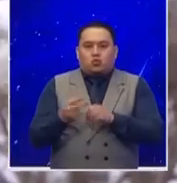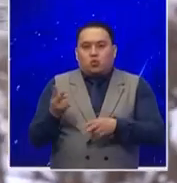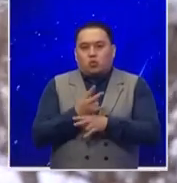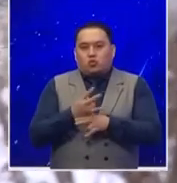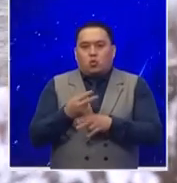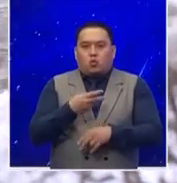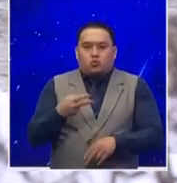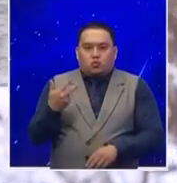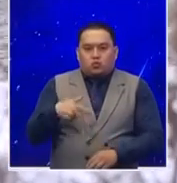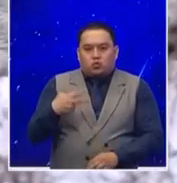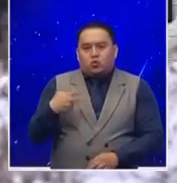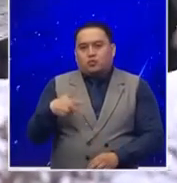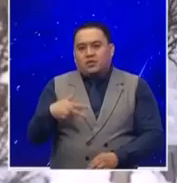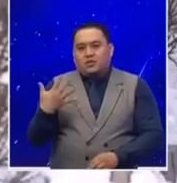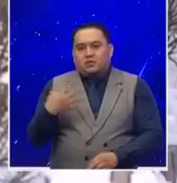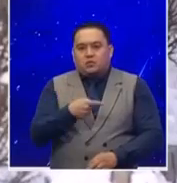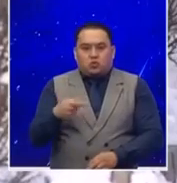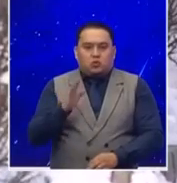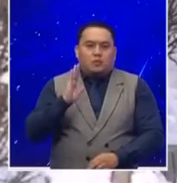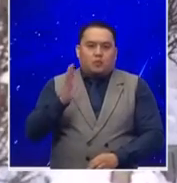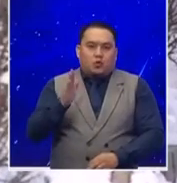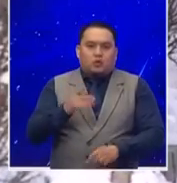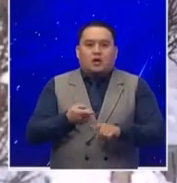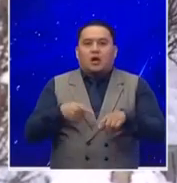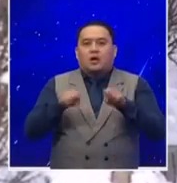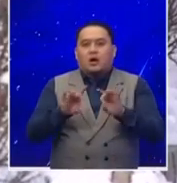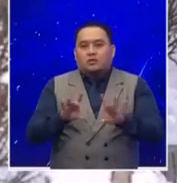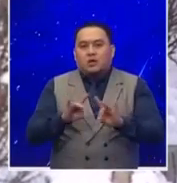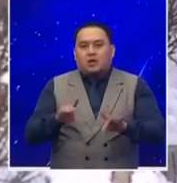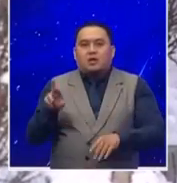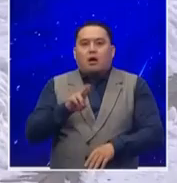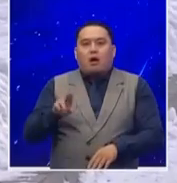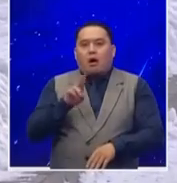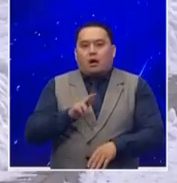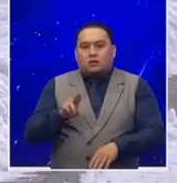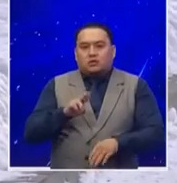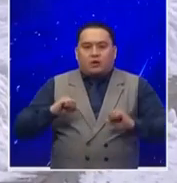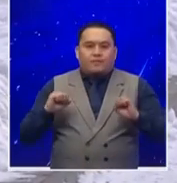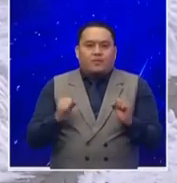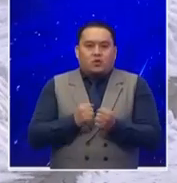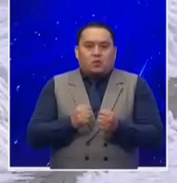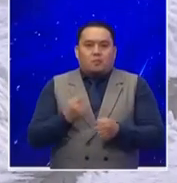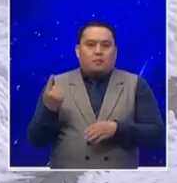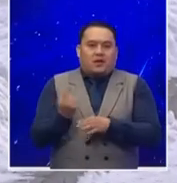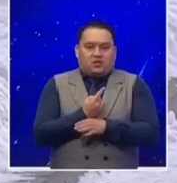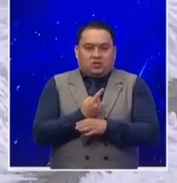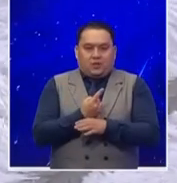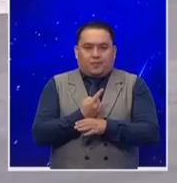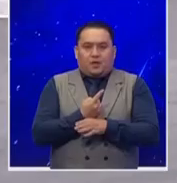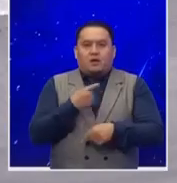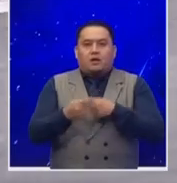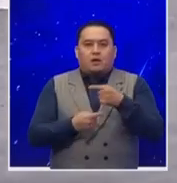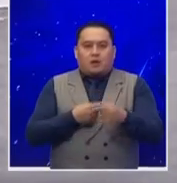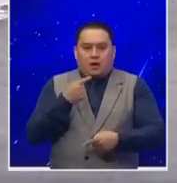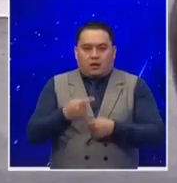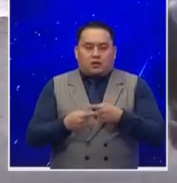түнде -30-35 градусқа дейін төмендейді дейді мамандар. Ал бұл қаңтардағы қақаған аяздың алғашқы толқыны, келесі